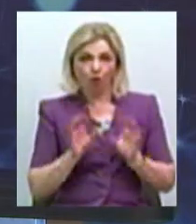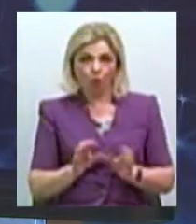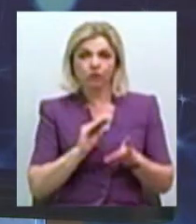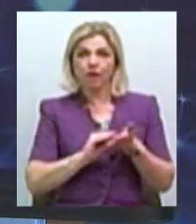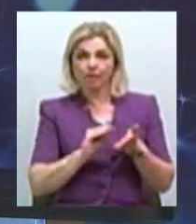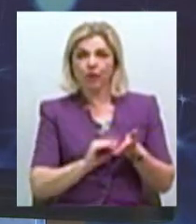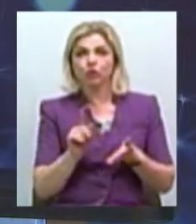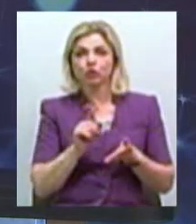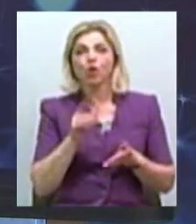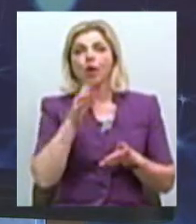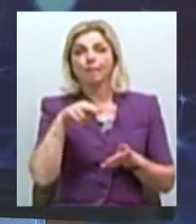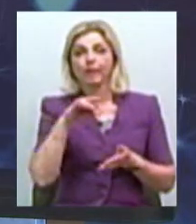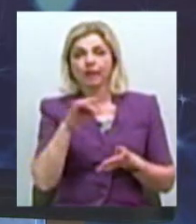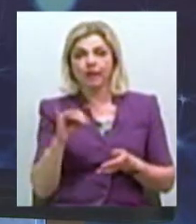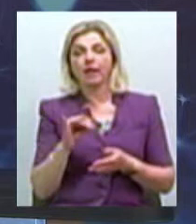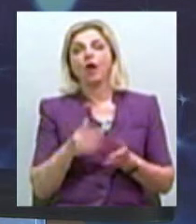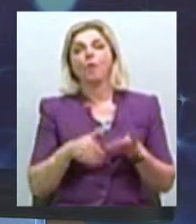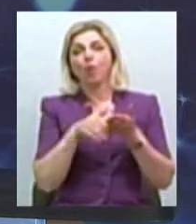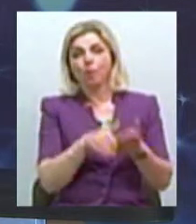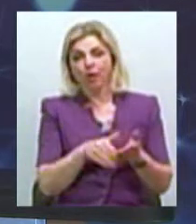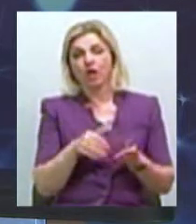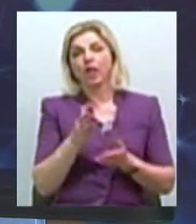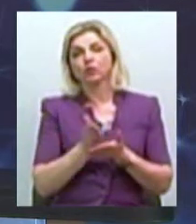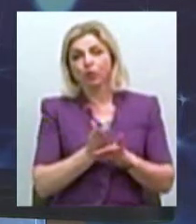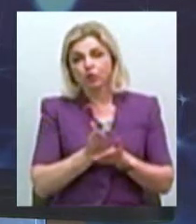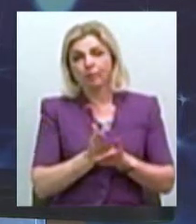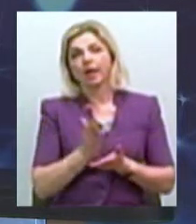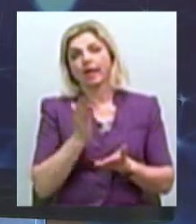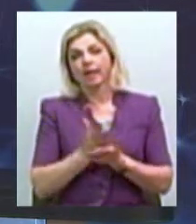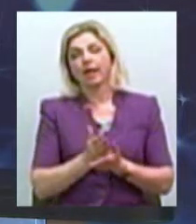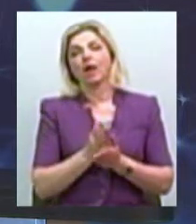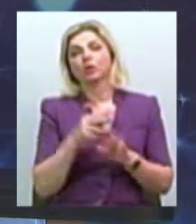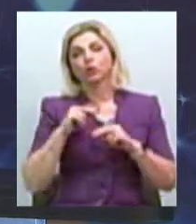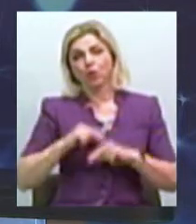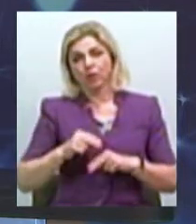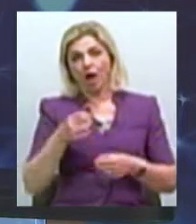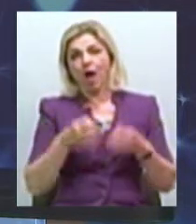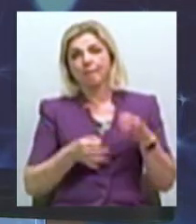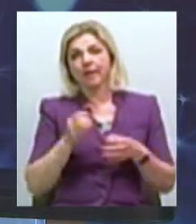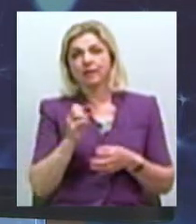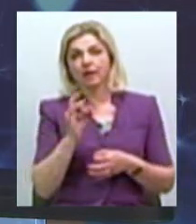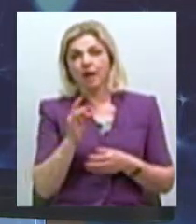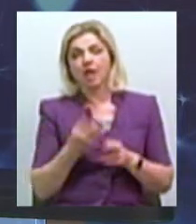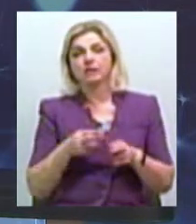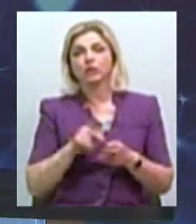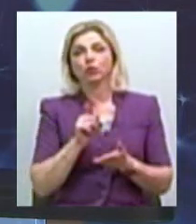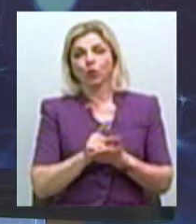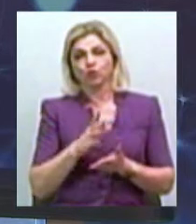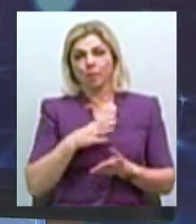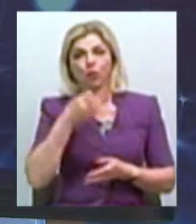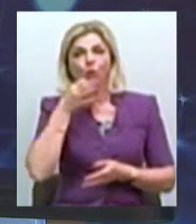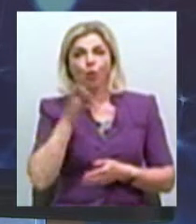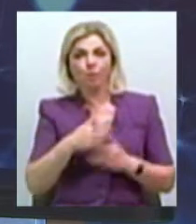при Національній службі посередництва і примирення існує інститут трудових арбітрів. Це мають бути досвідчені